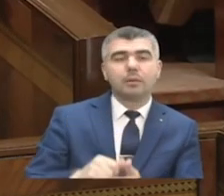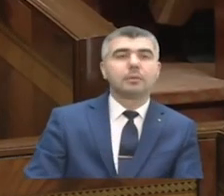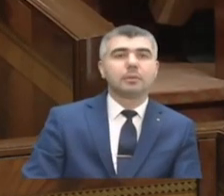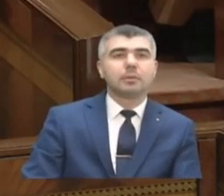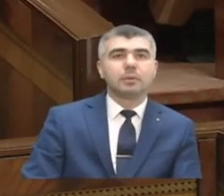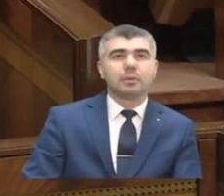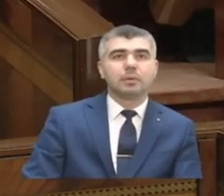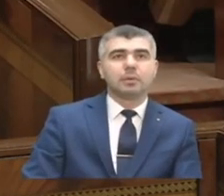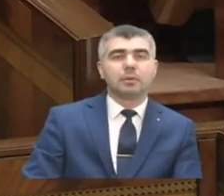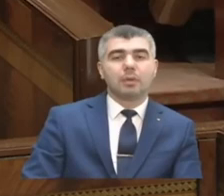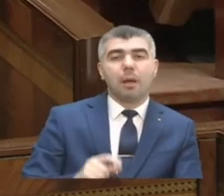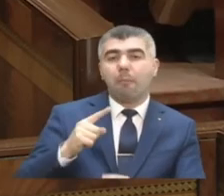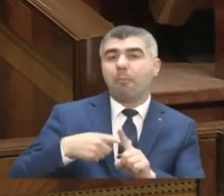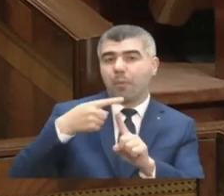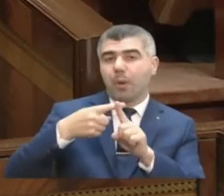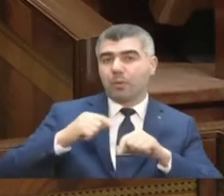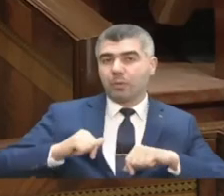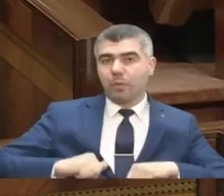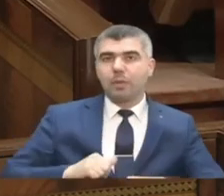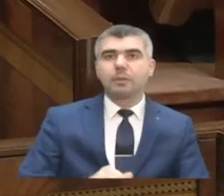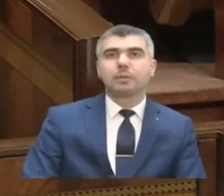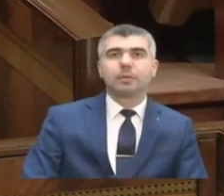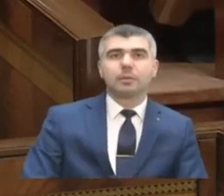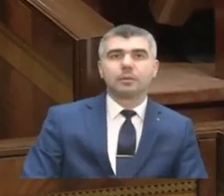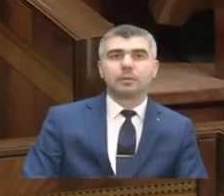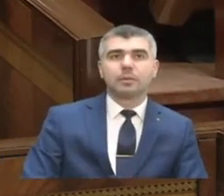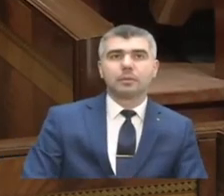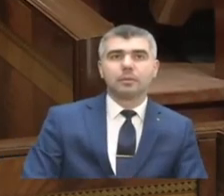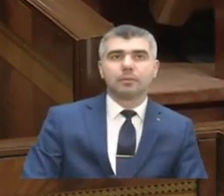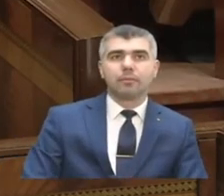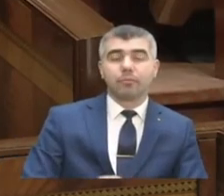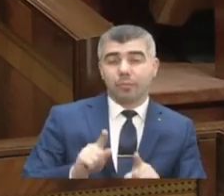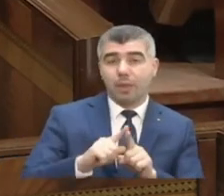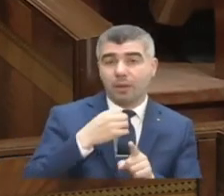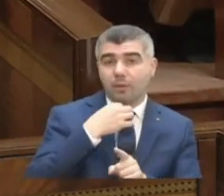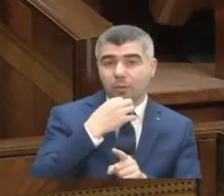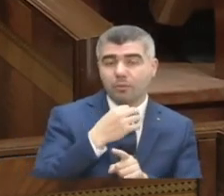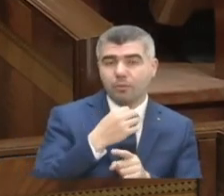ونزيد السيد الوزير، شتي انا اللي كيبان لي